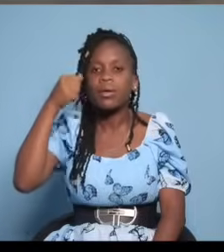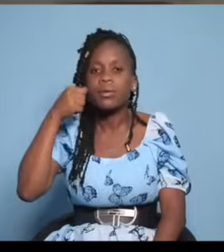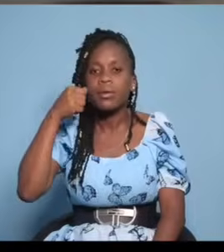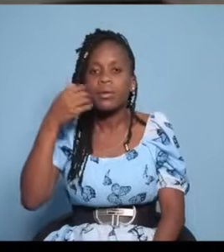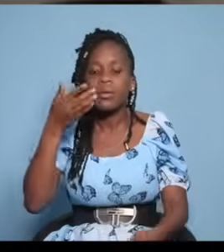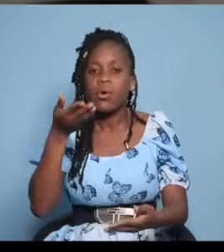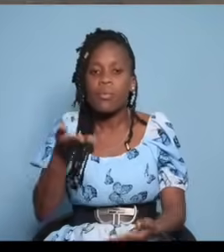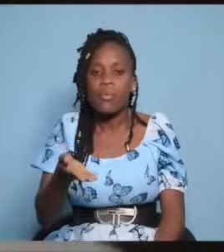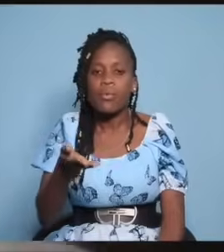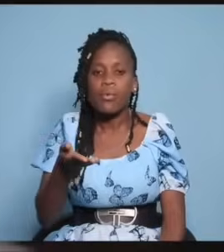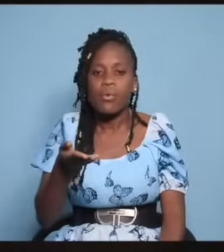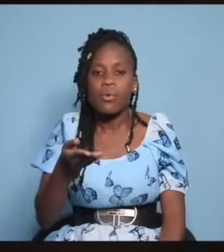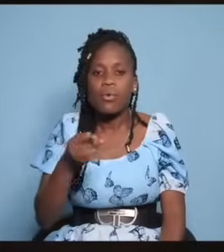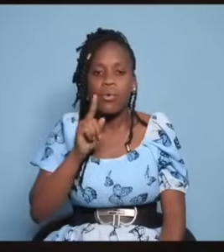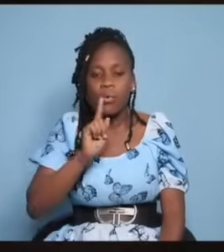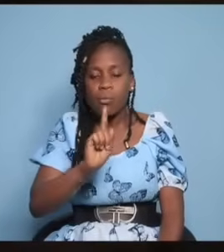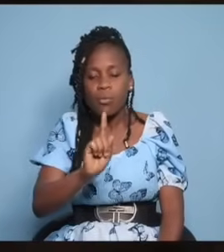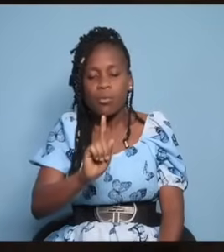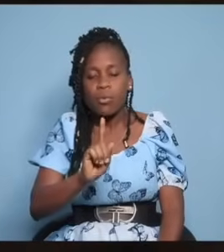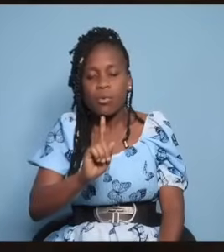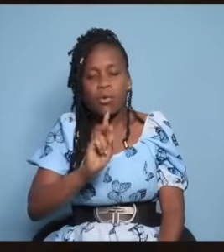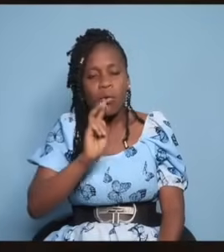Unaona, twende taratibu, unaona hivyo vitu.